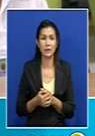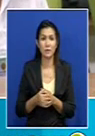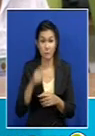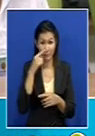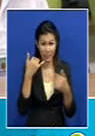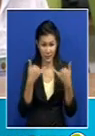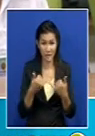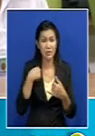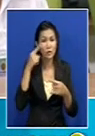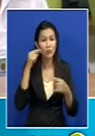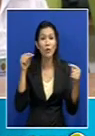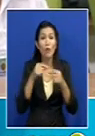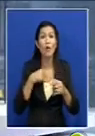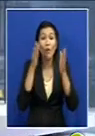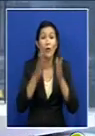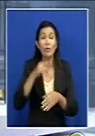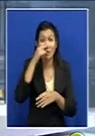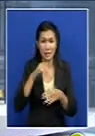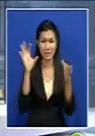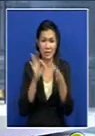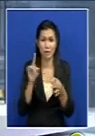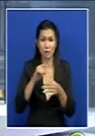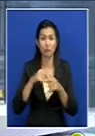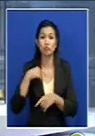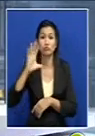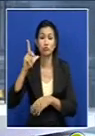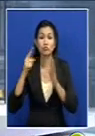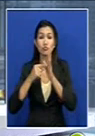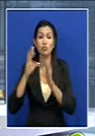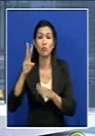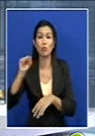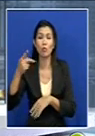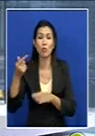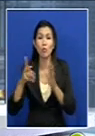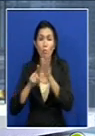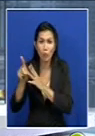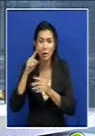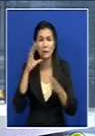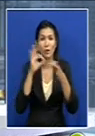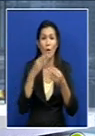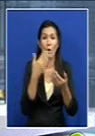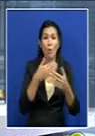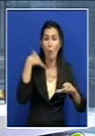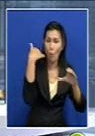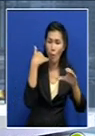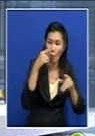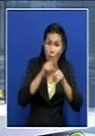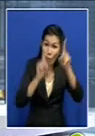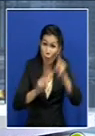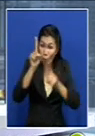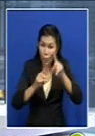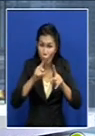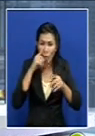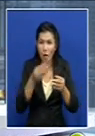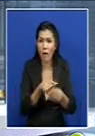อีกหนึ่งคดีนะครับที่อยู่ในความสนใจของคนไทยก็คือคดีของคุณชูวงแซ่ตังนะฮะไม่ว่าจะเป็นเรื่องของการโอนหุ้นเรื่องของการฆา